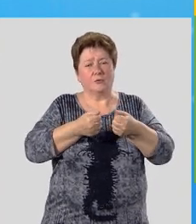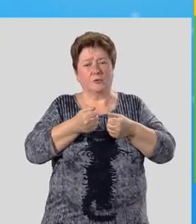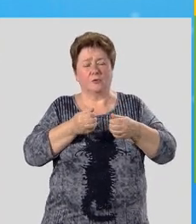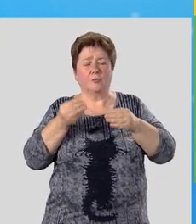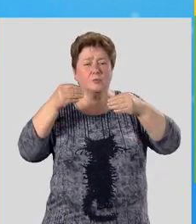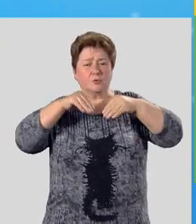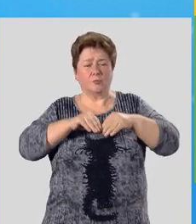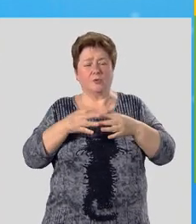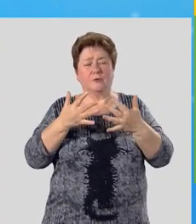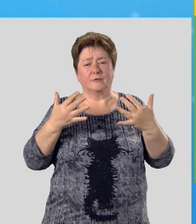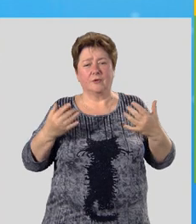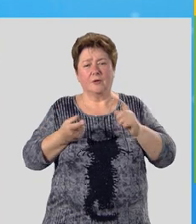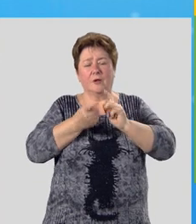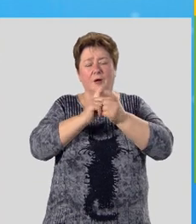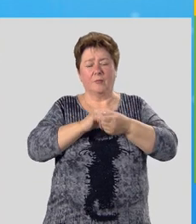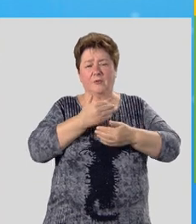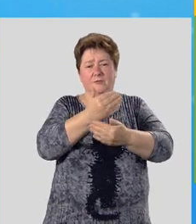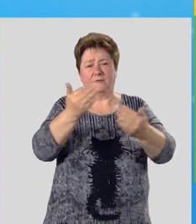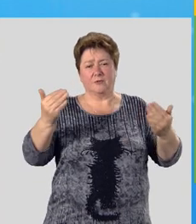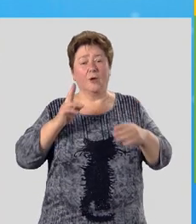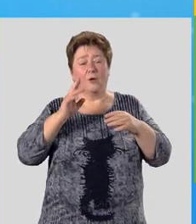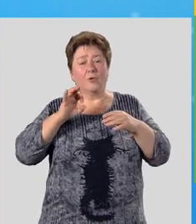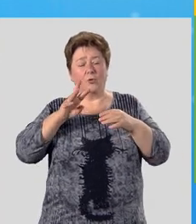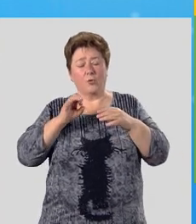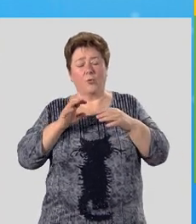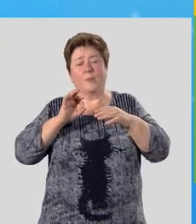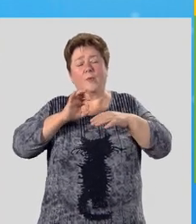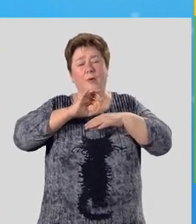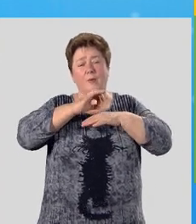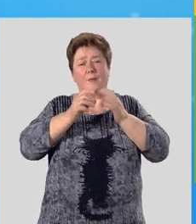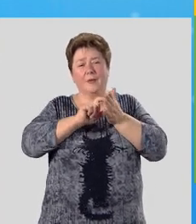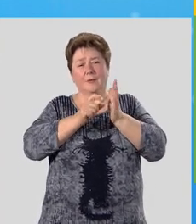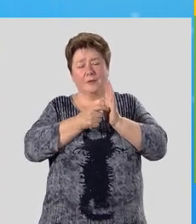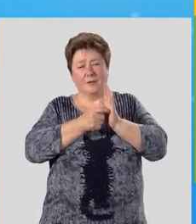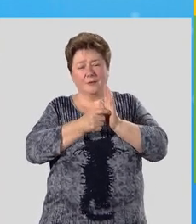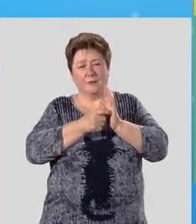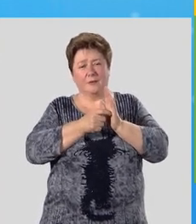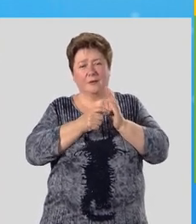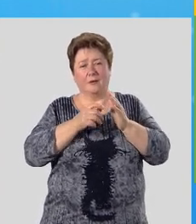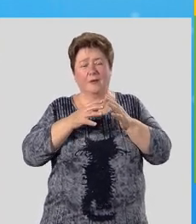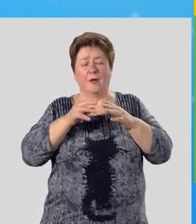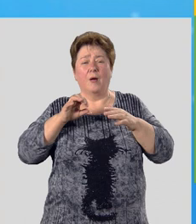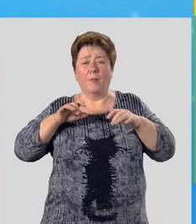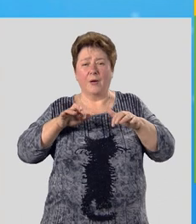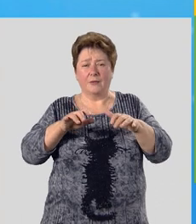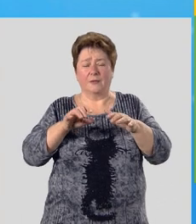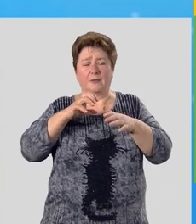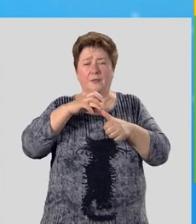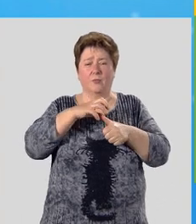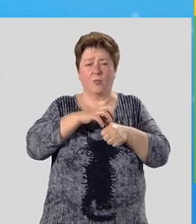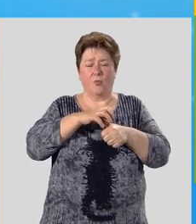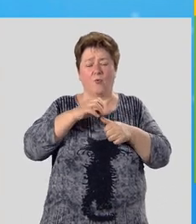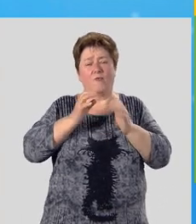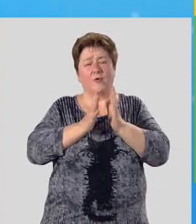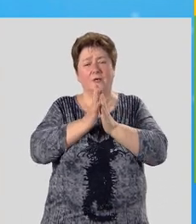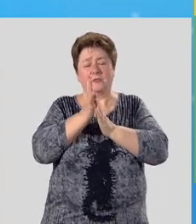поступление веществ и обмен с внешней средой. Кроме плазматической мембраны клетки, бактерий, грибов